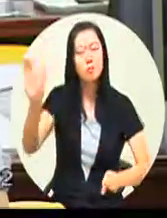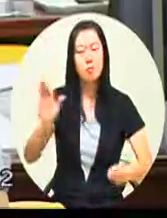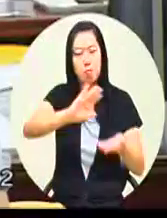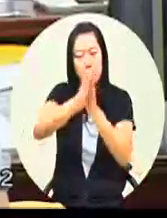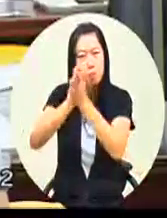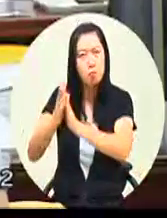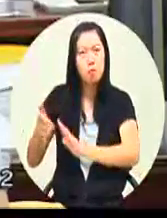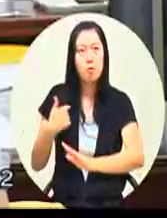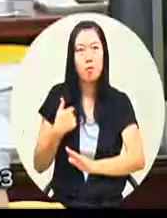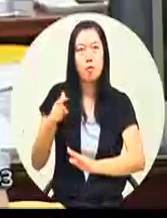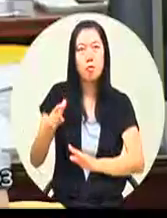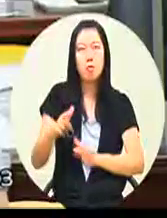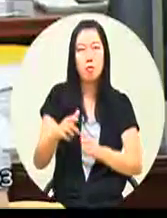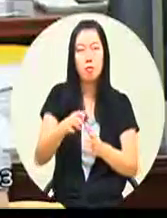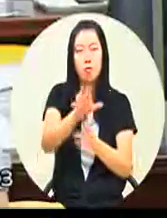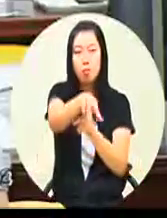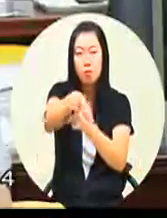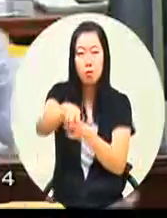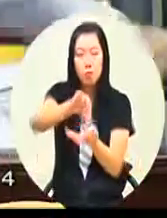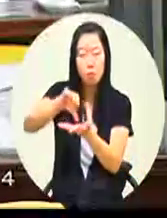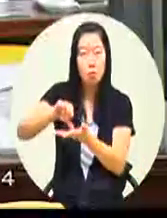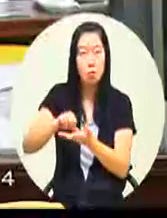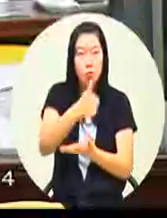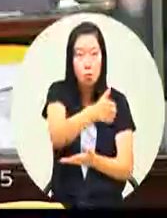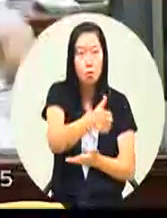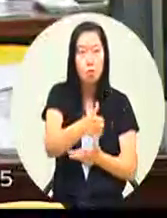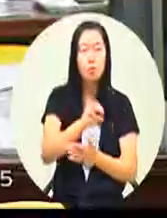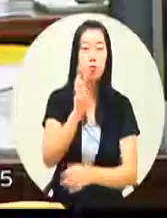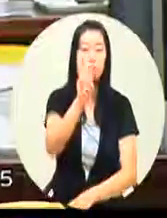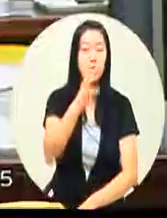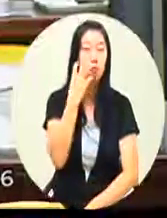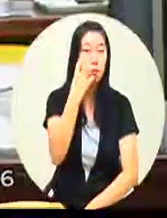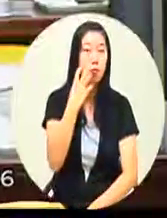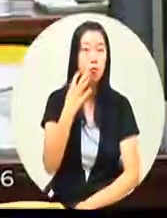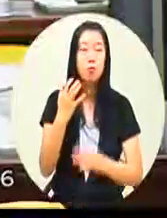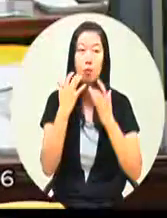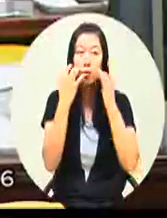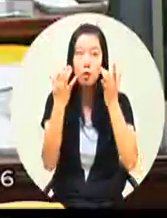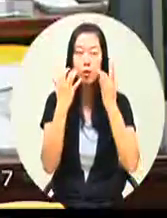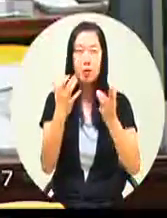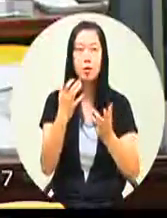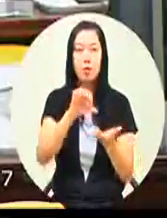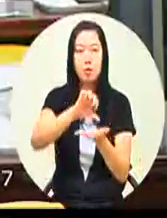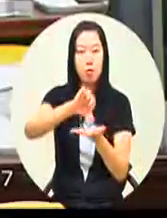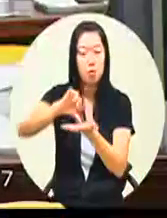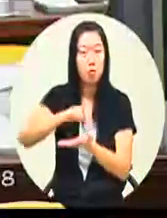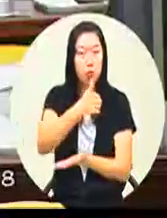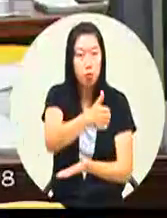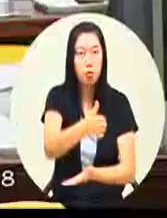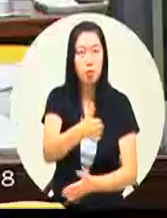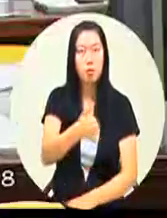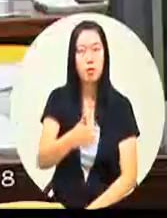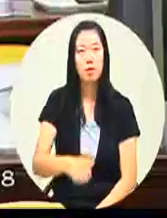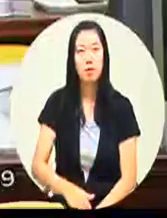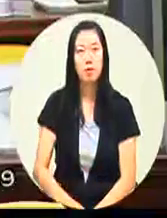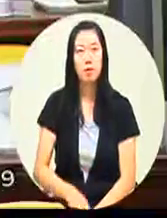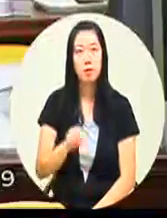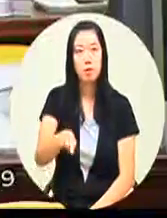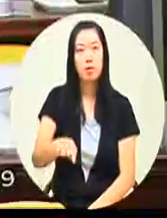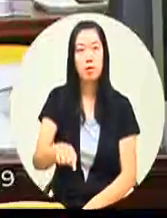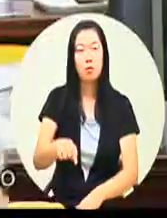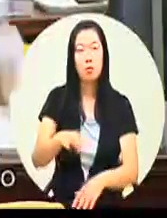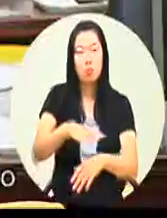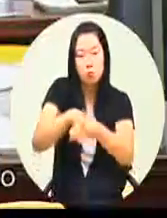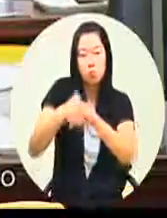就是优良用地哦，水果啊、蔬菜啊，那种都水稻给它磨多啊。就算它是优良的哈，为了防灾，它